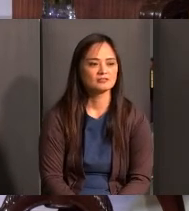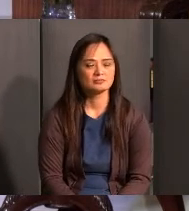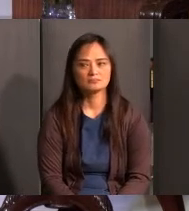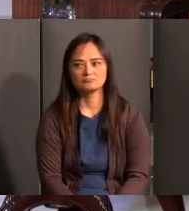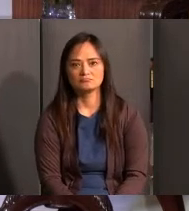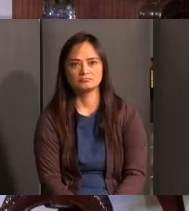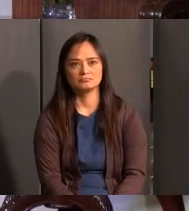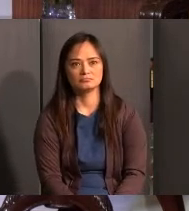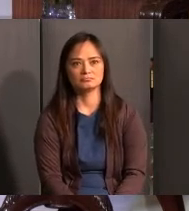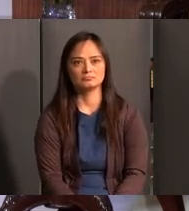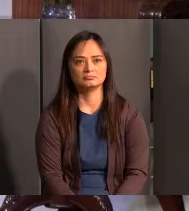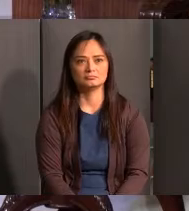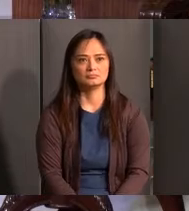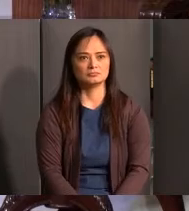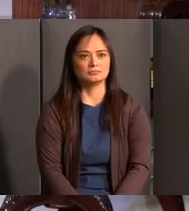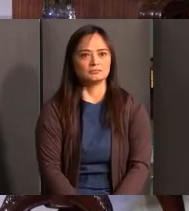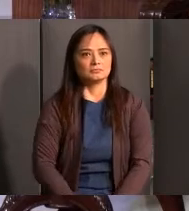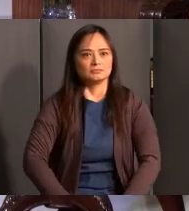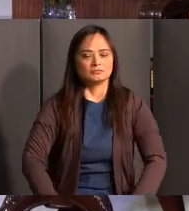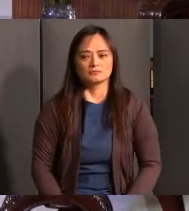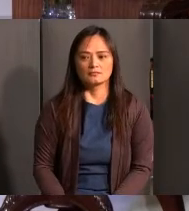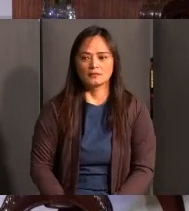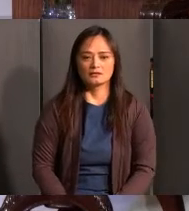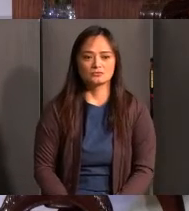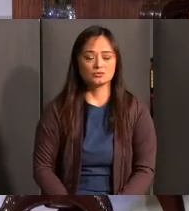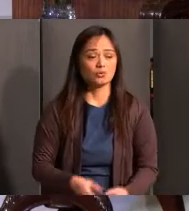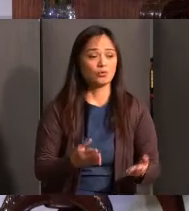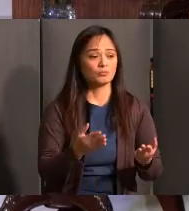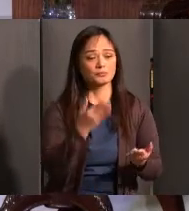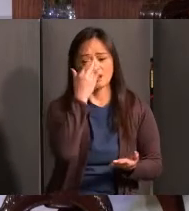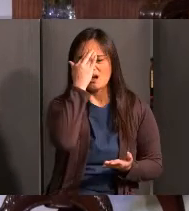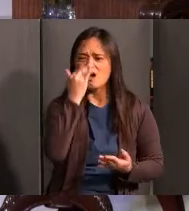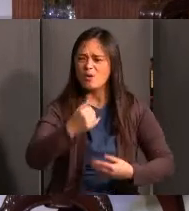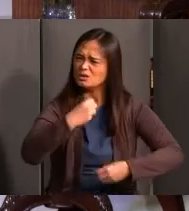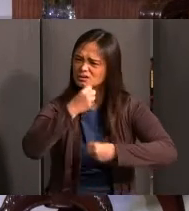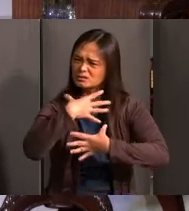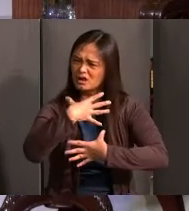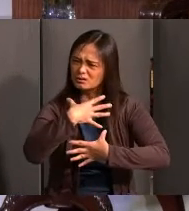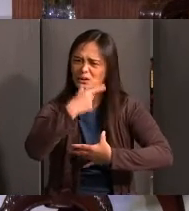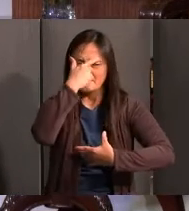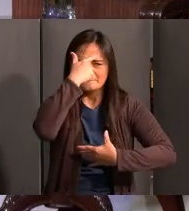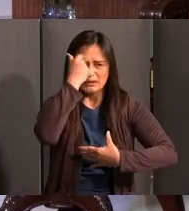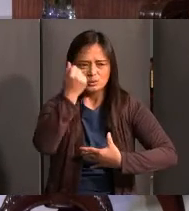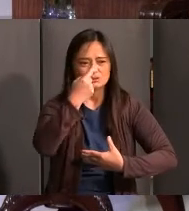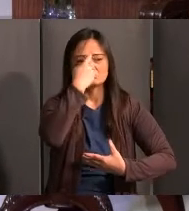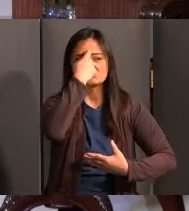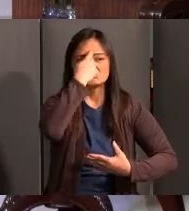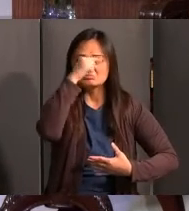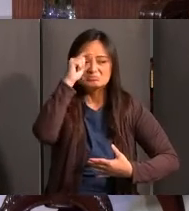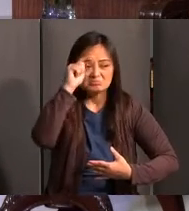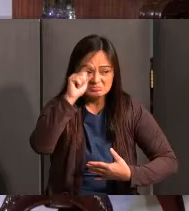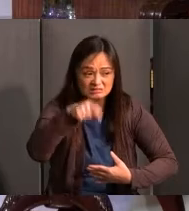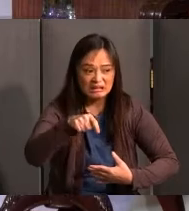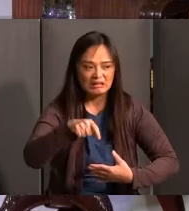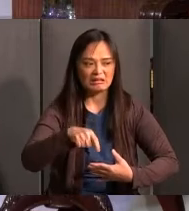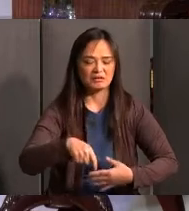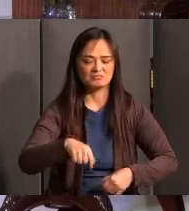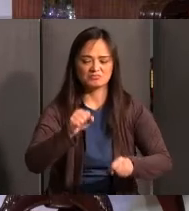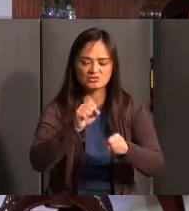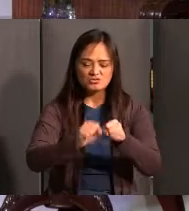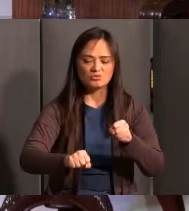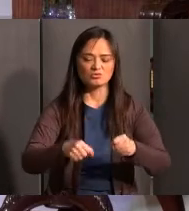Eh bakit ka natatakot? Kasi wala kang pag-unawa, wala kang kaalaman. Kung kaya nga po